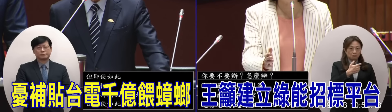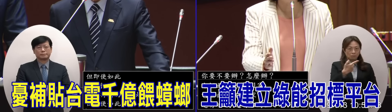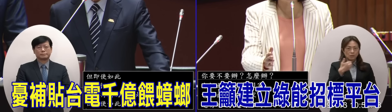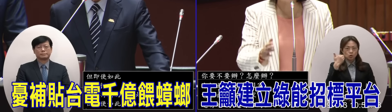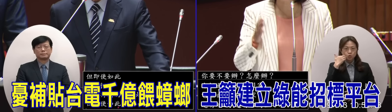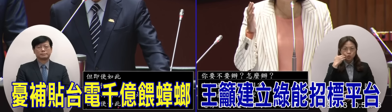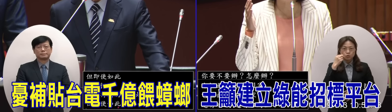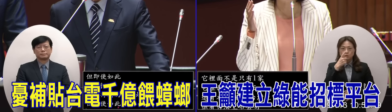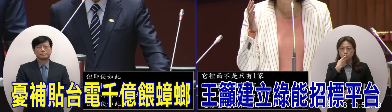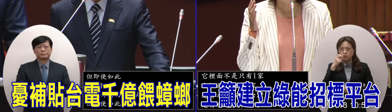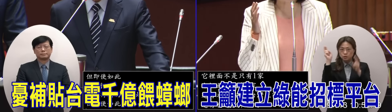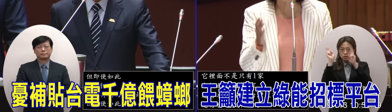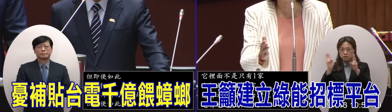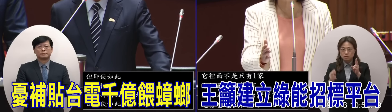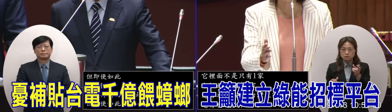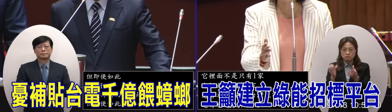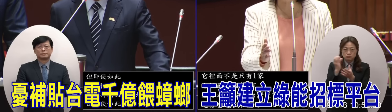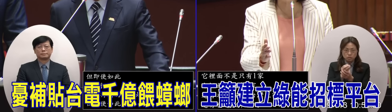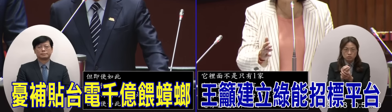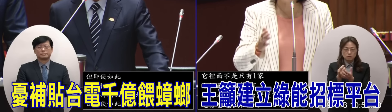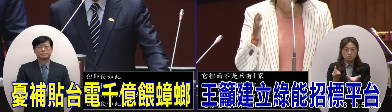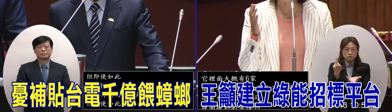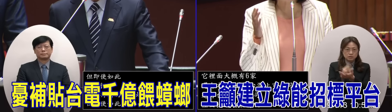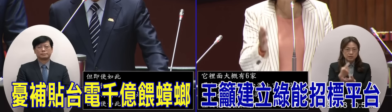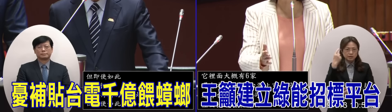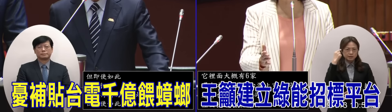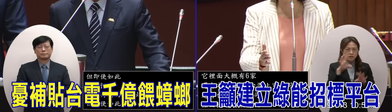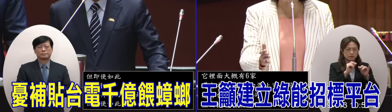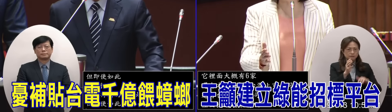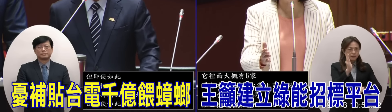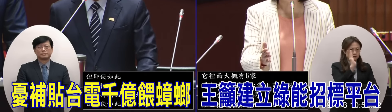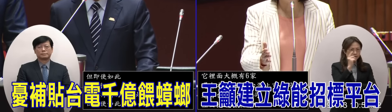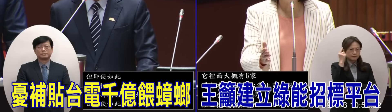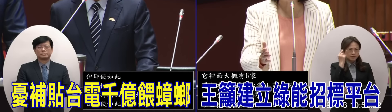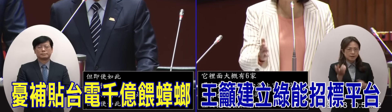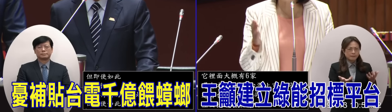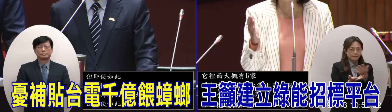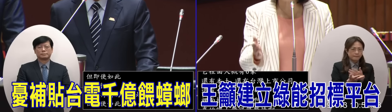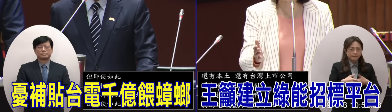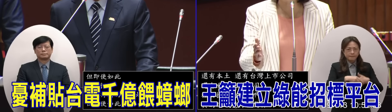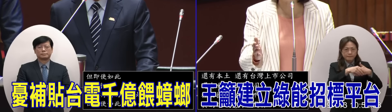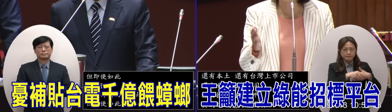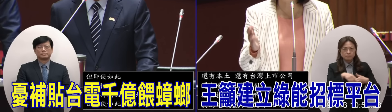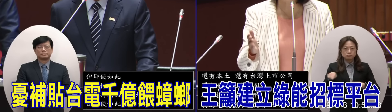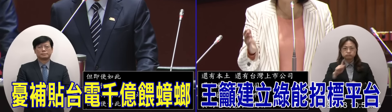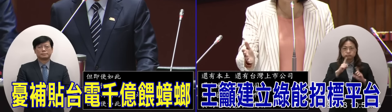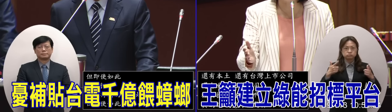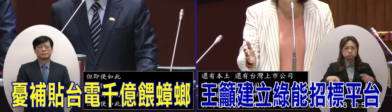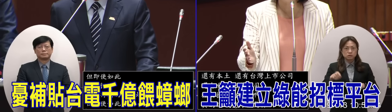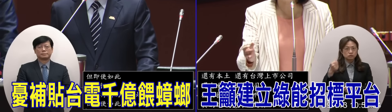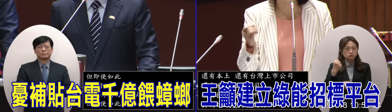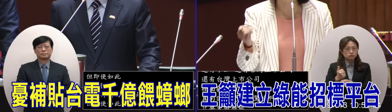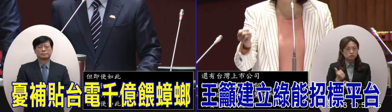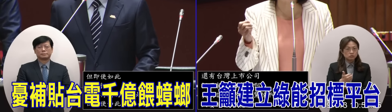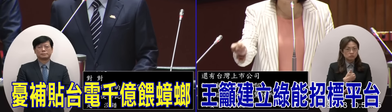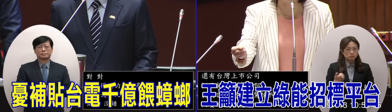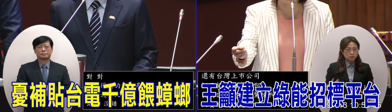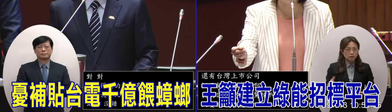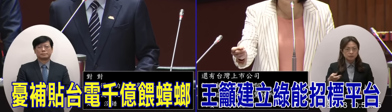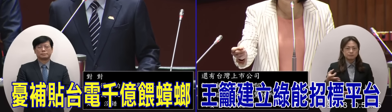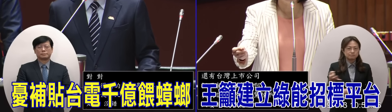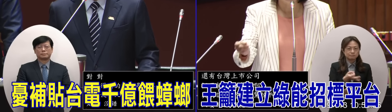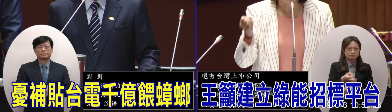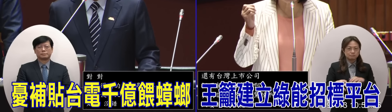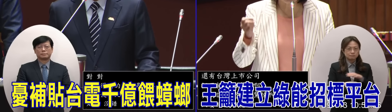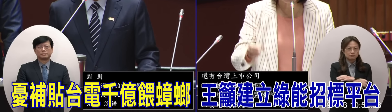绿能，好，或者是想要跟地方政府想要打通关，他说不是啊，你做不做得到，是你有没有给